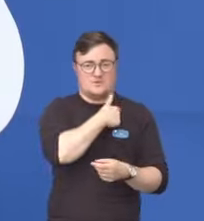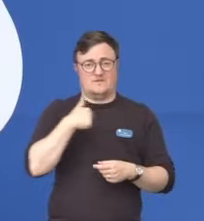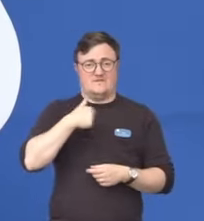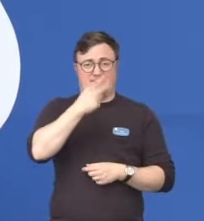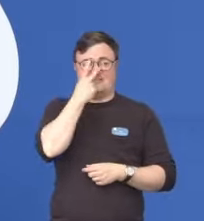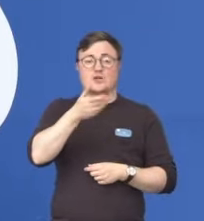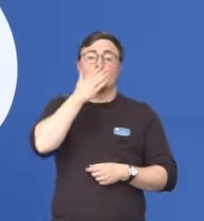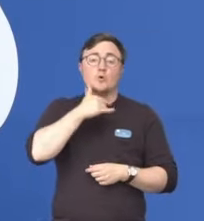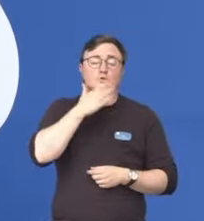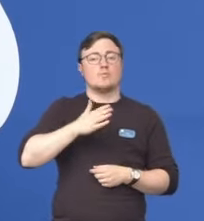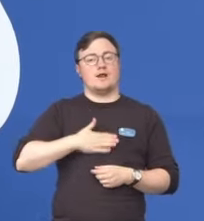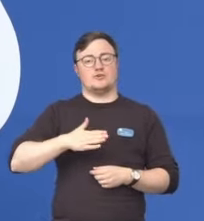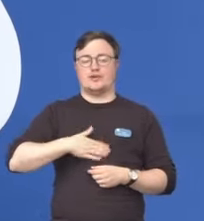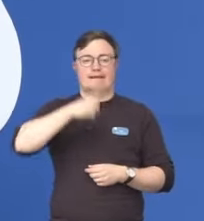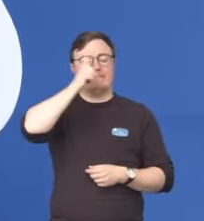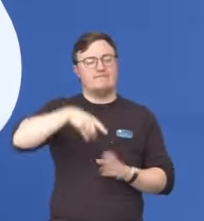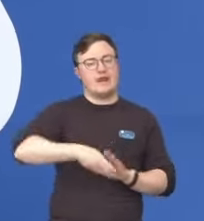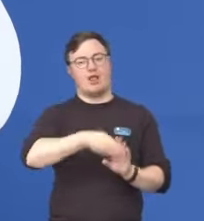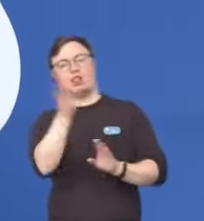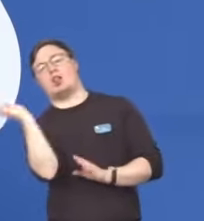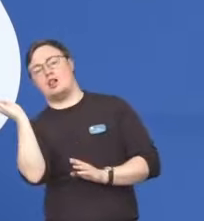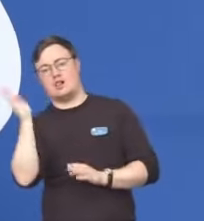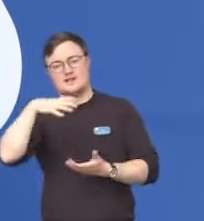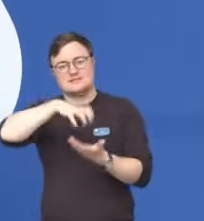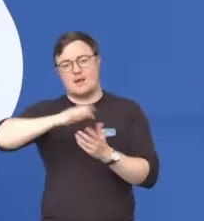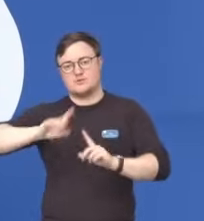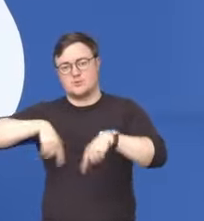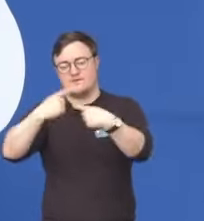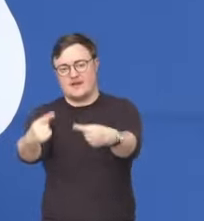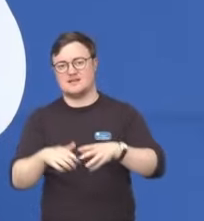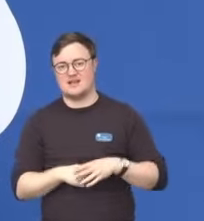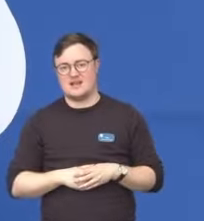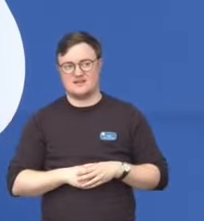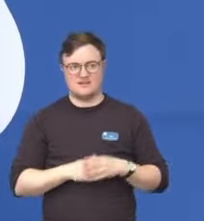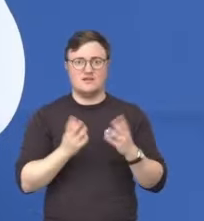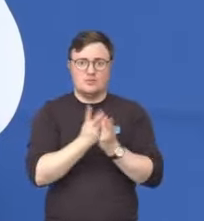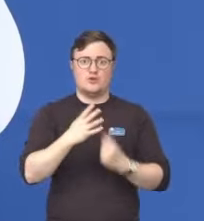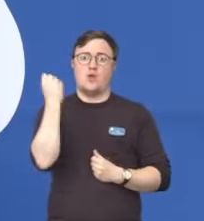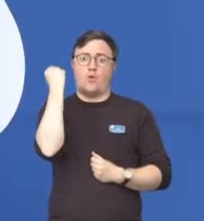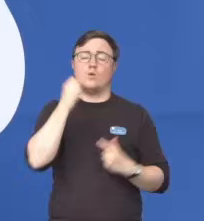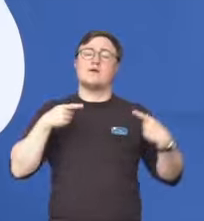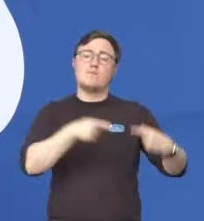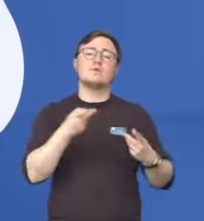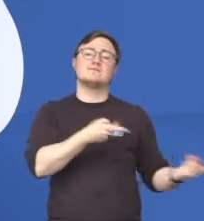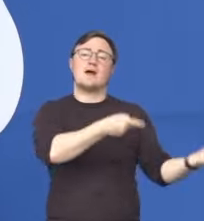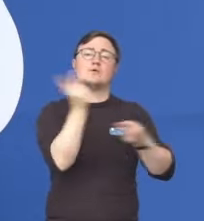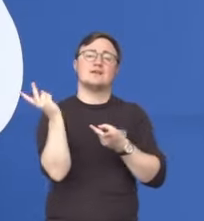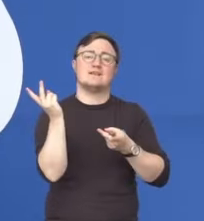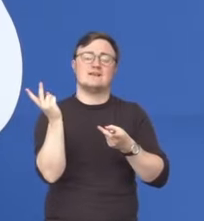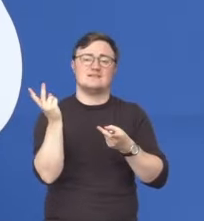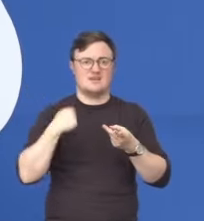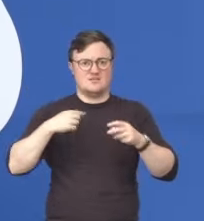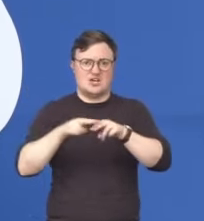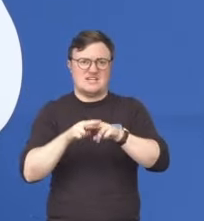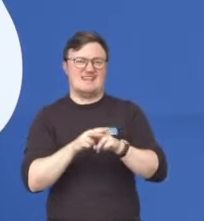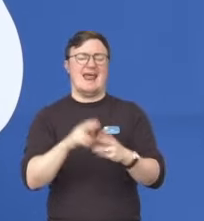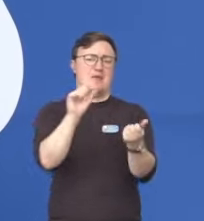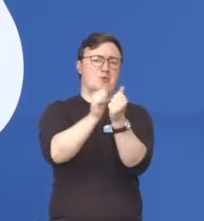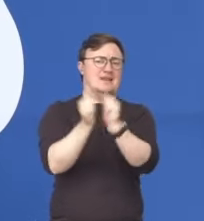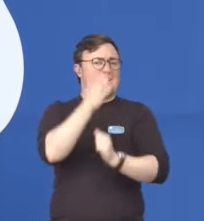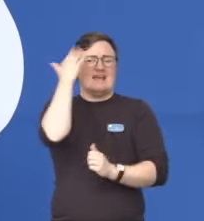tycker att vi går i fel riktning när det kommer till samhällsutveckling. Alltså det här är ju ett hot mot demokratin för att man känner en misstro till att politiken kan lösa